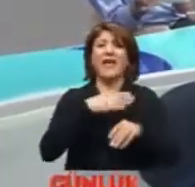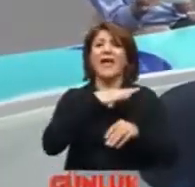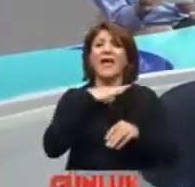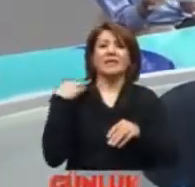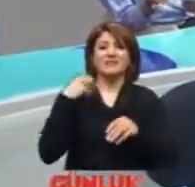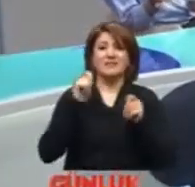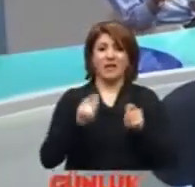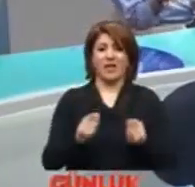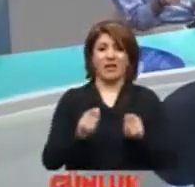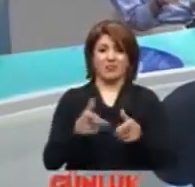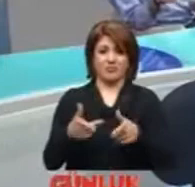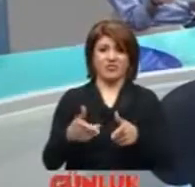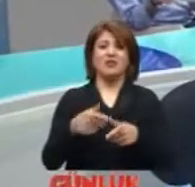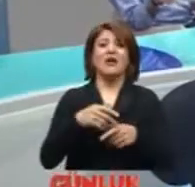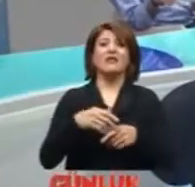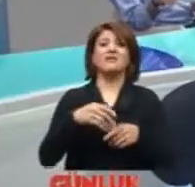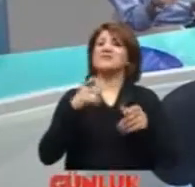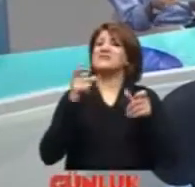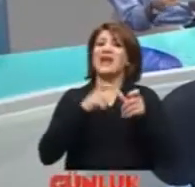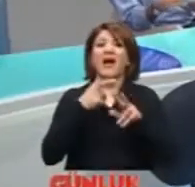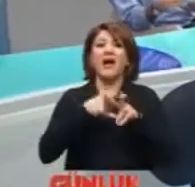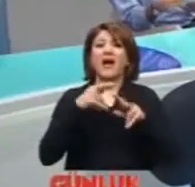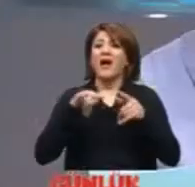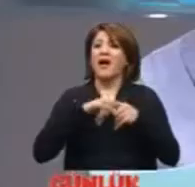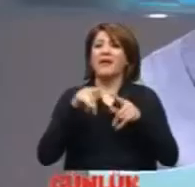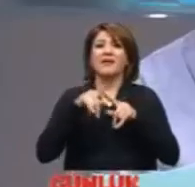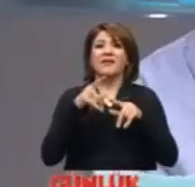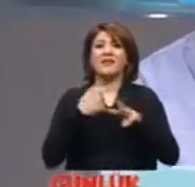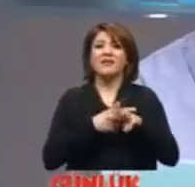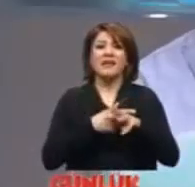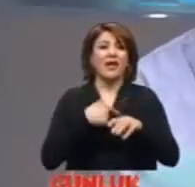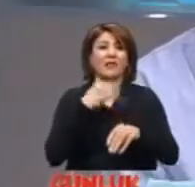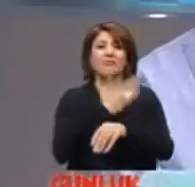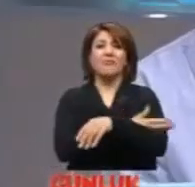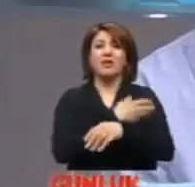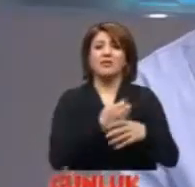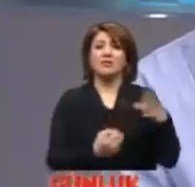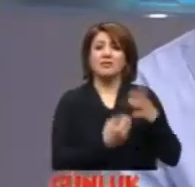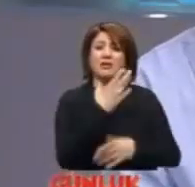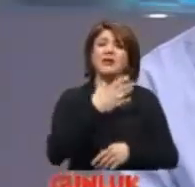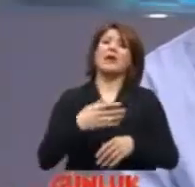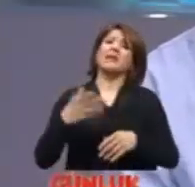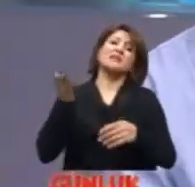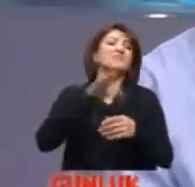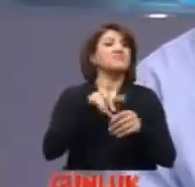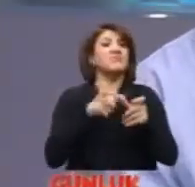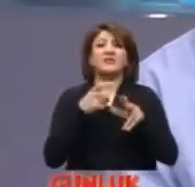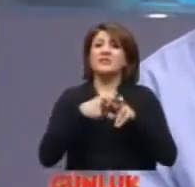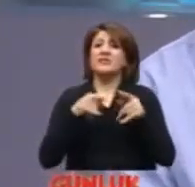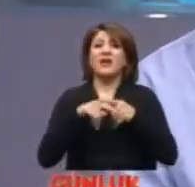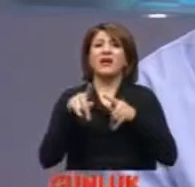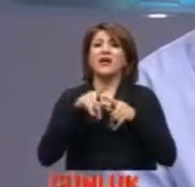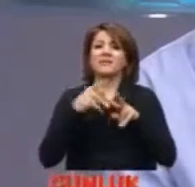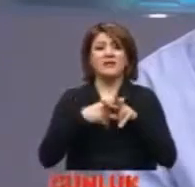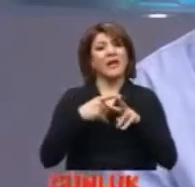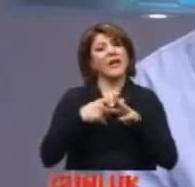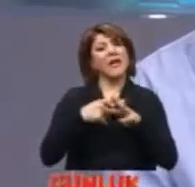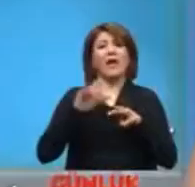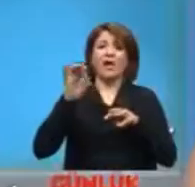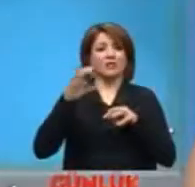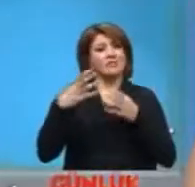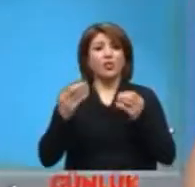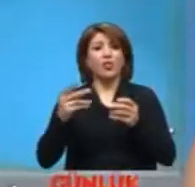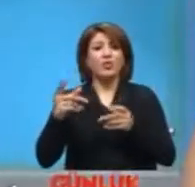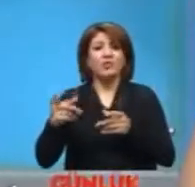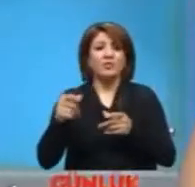Sahte şehir kurmuşlar. O yüzden dedim ben sana hani. Sahte altın yapmak çok mantıklı. Değil mi? Hani benim imkanım olsa yaparım. O sahte eti de sahte parayla